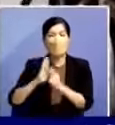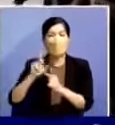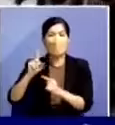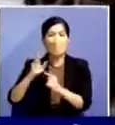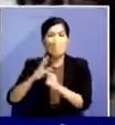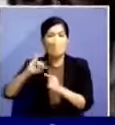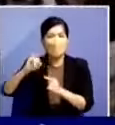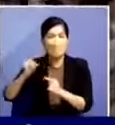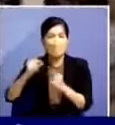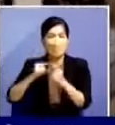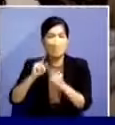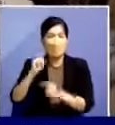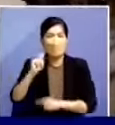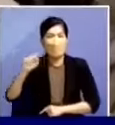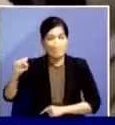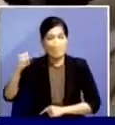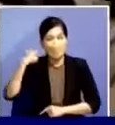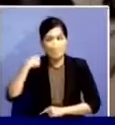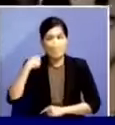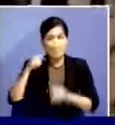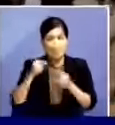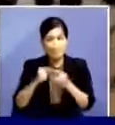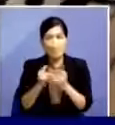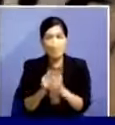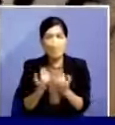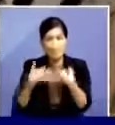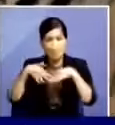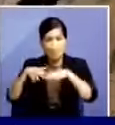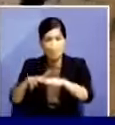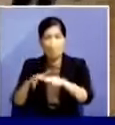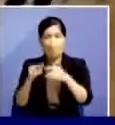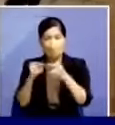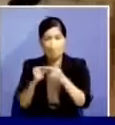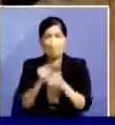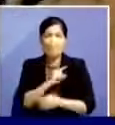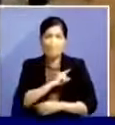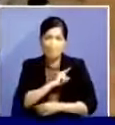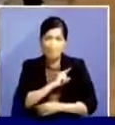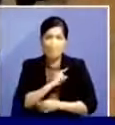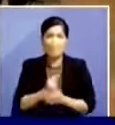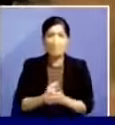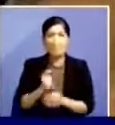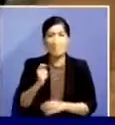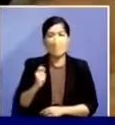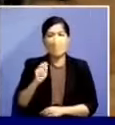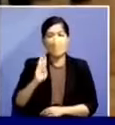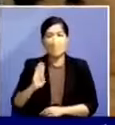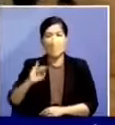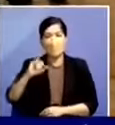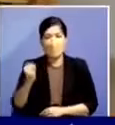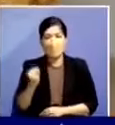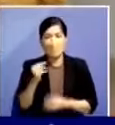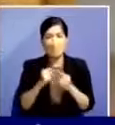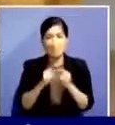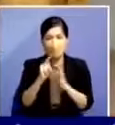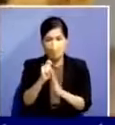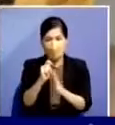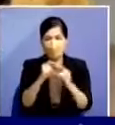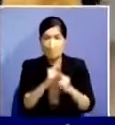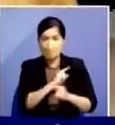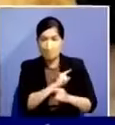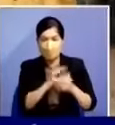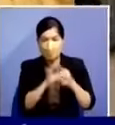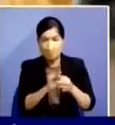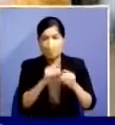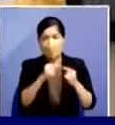านด้านสาธารณสุขของสำนักงานสาธารณสุขจังหวัดตากมีองค์การบริหารส่วนจังหวัดตากดูแลในเรื่องของการปรับปรุง